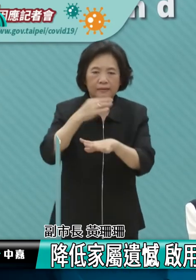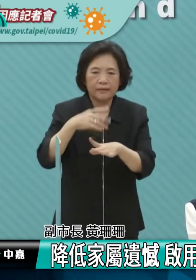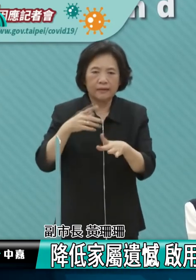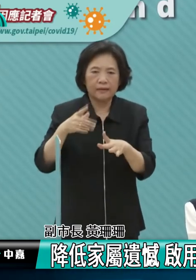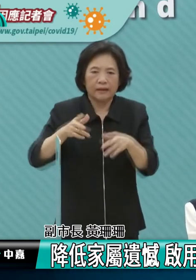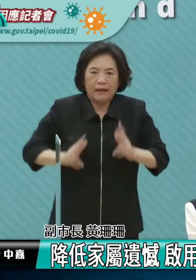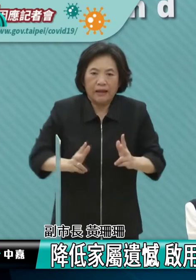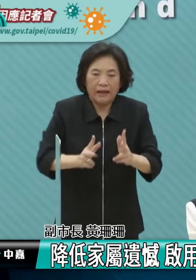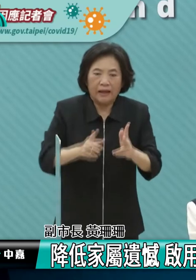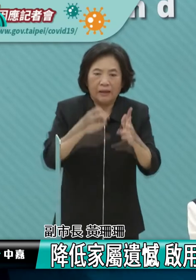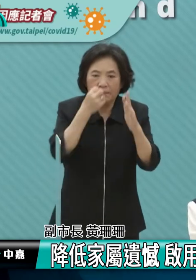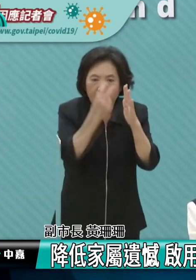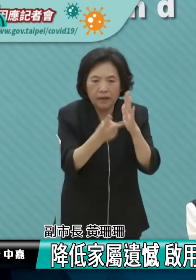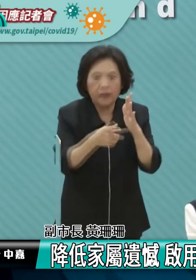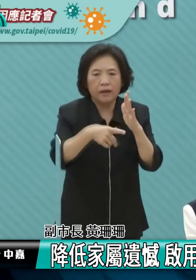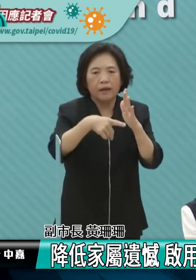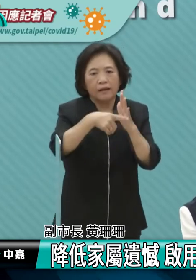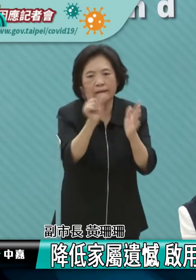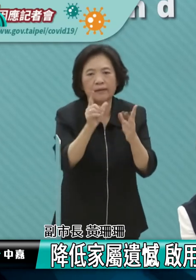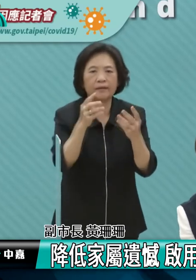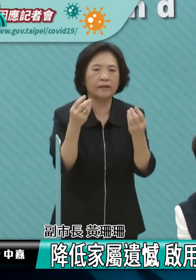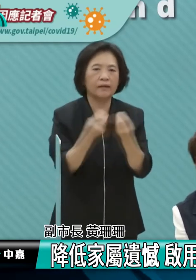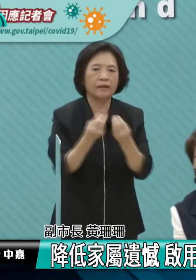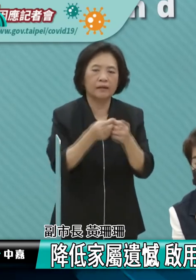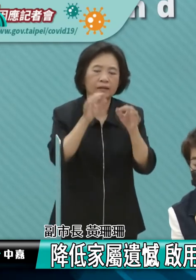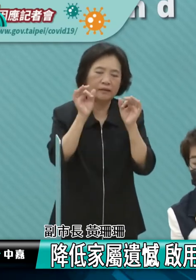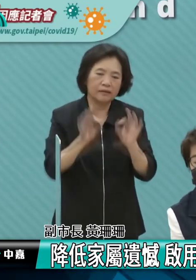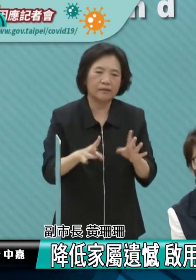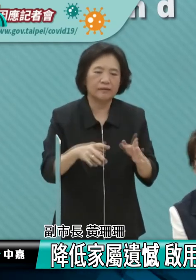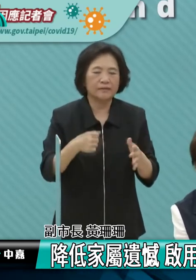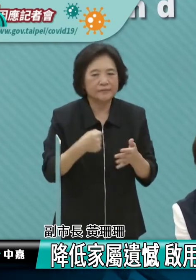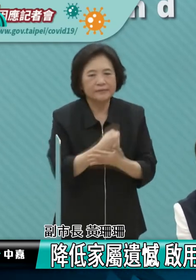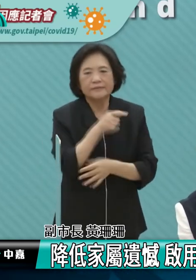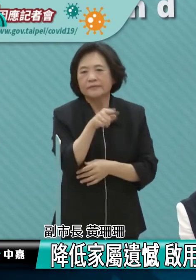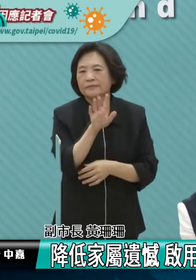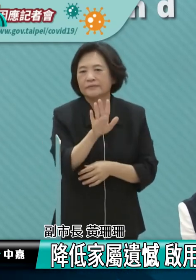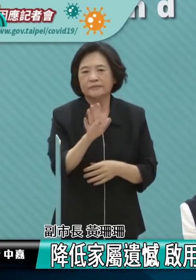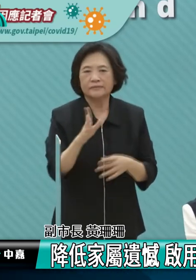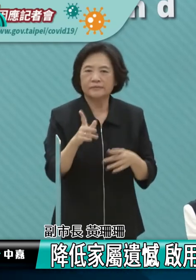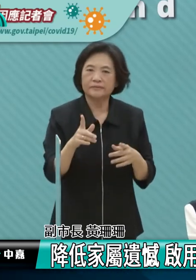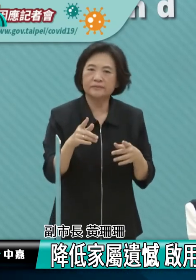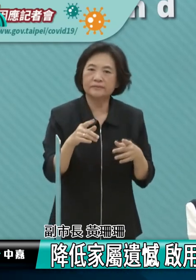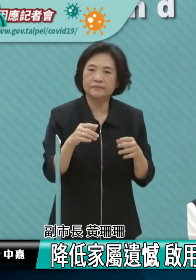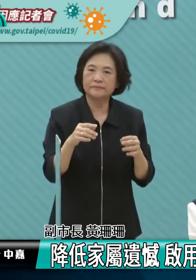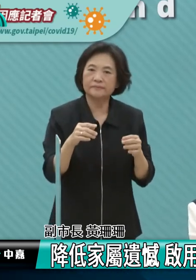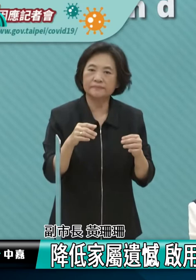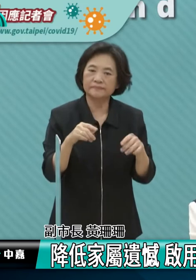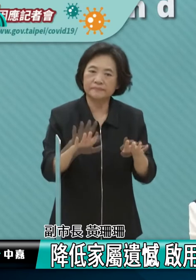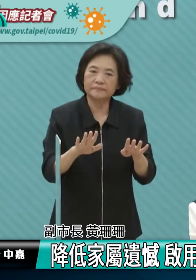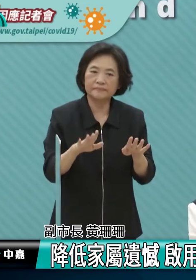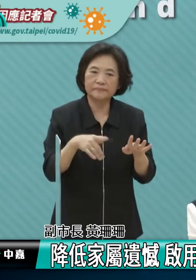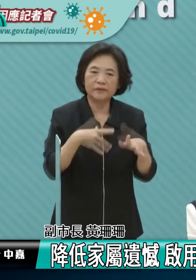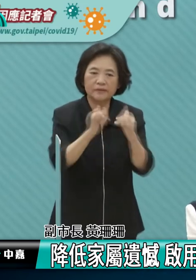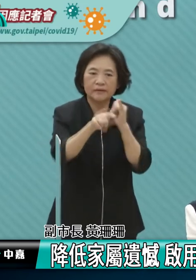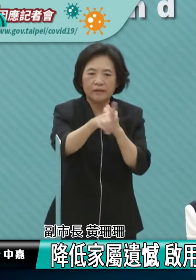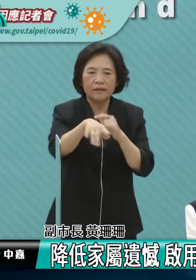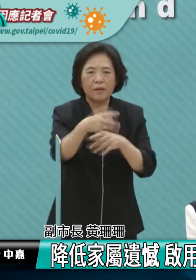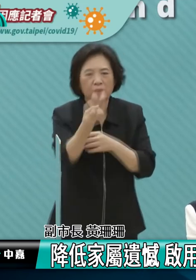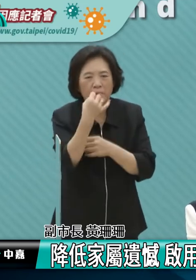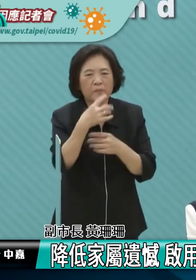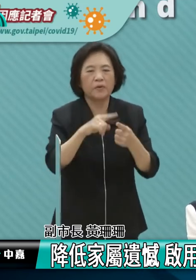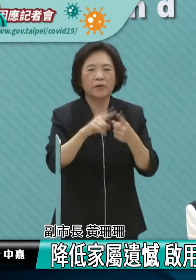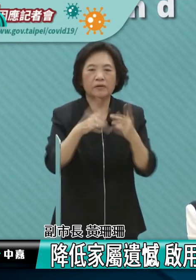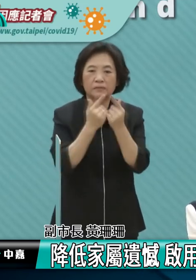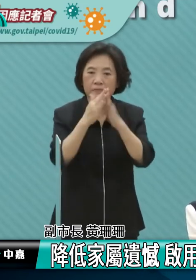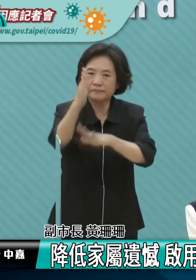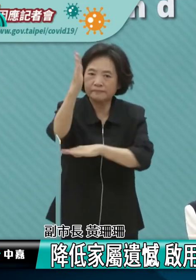跟他的至亲好好的说再见，那也有很多的遗憾。那经过包括民众的反应，还有我想